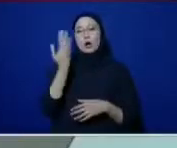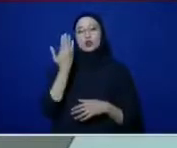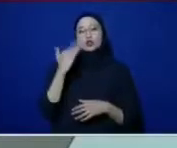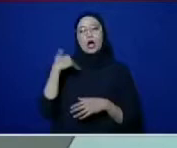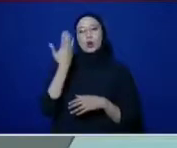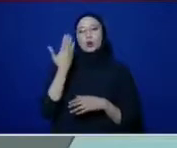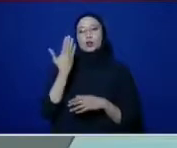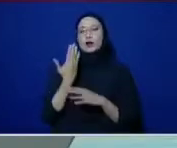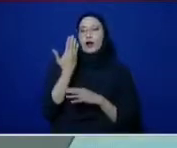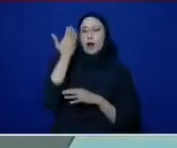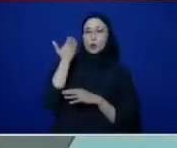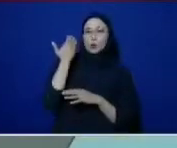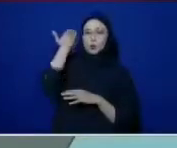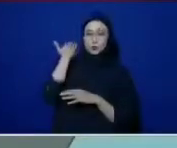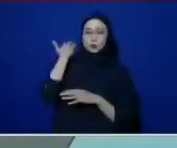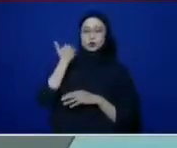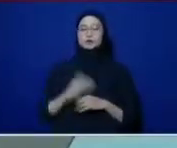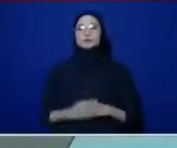lalu, di mana